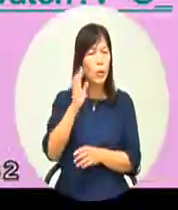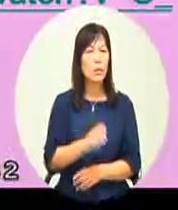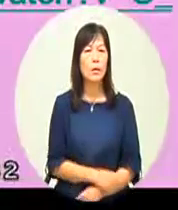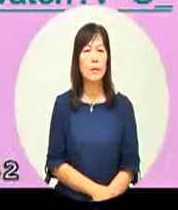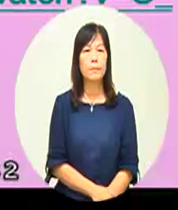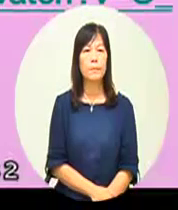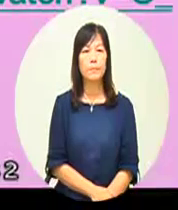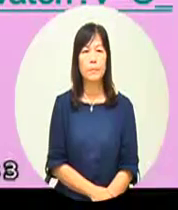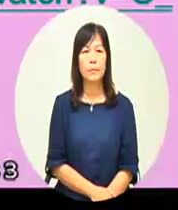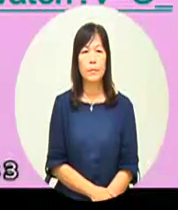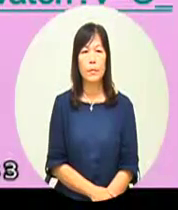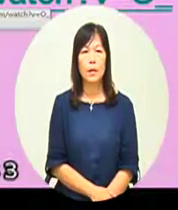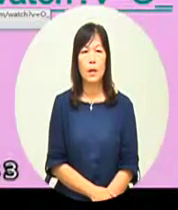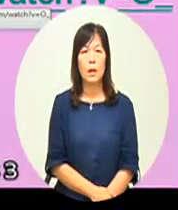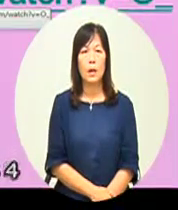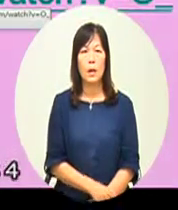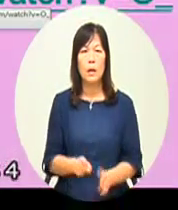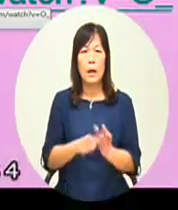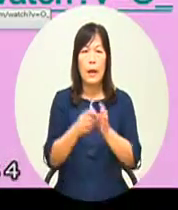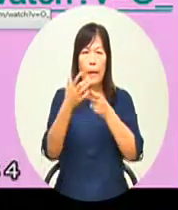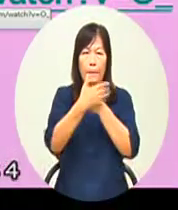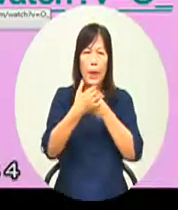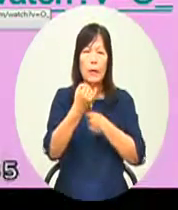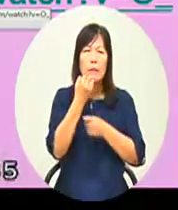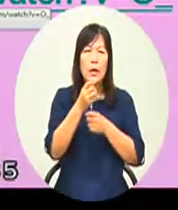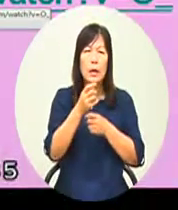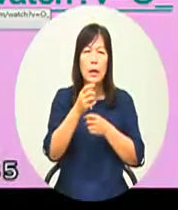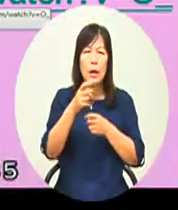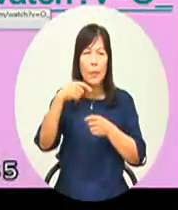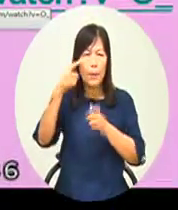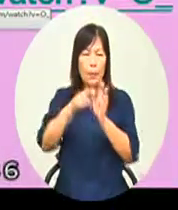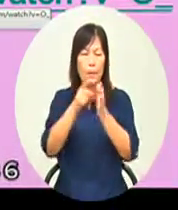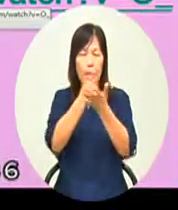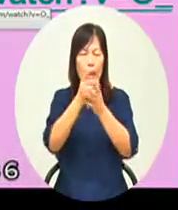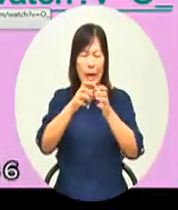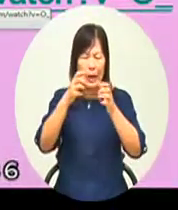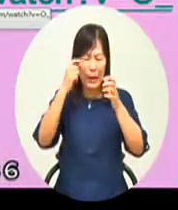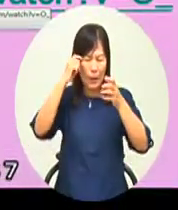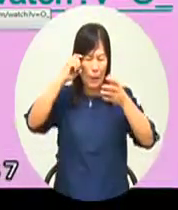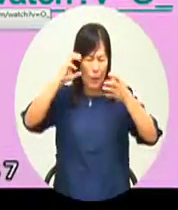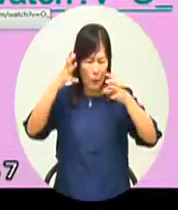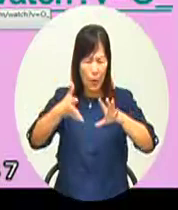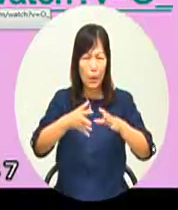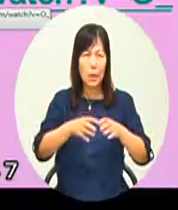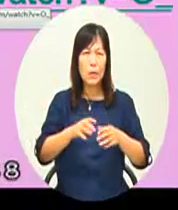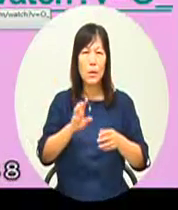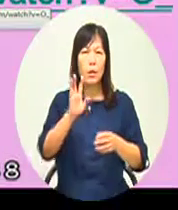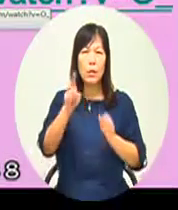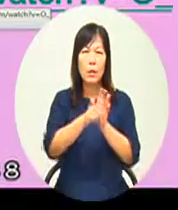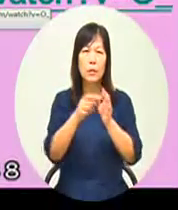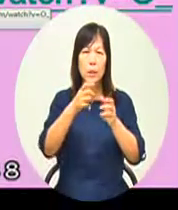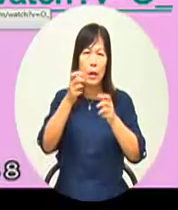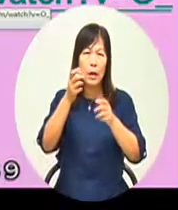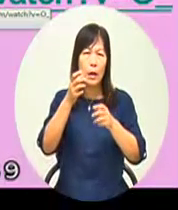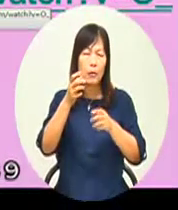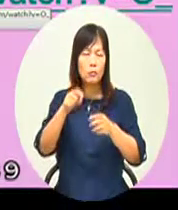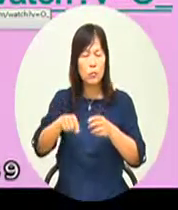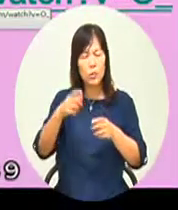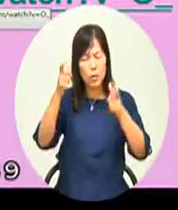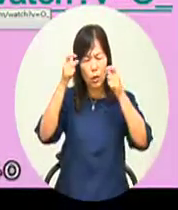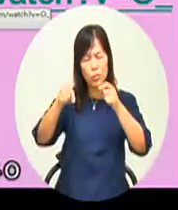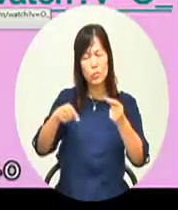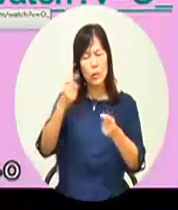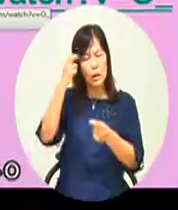来，那宝可梦世界风靡，那高雄观光局好像没有什么无感无力感